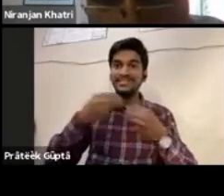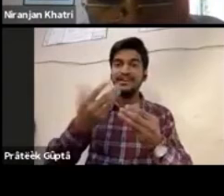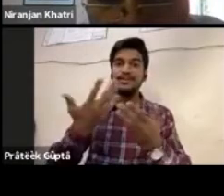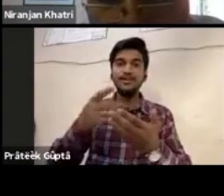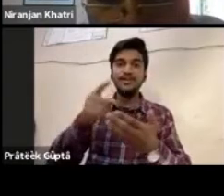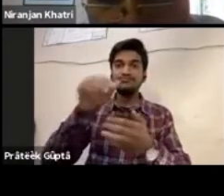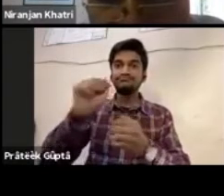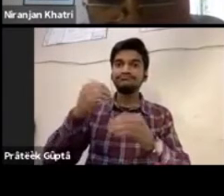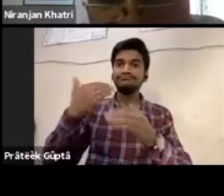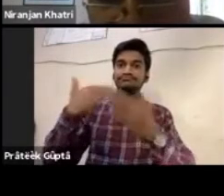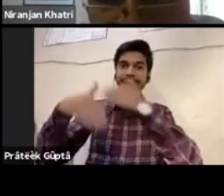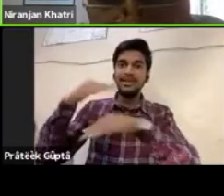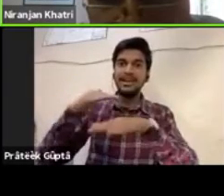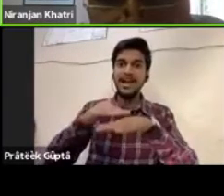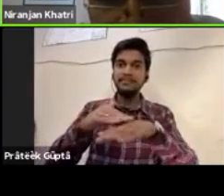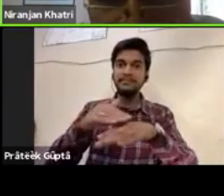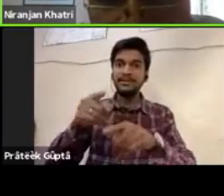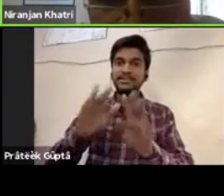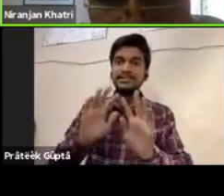सेम.